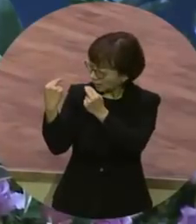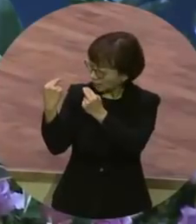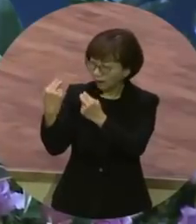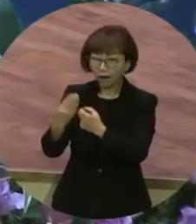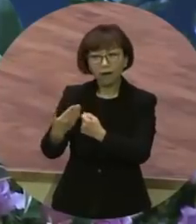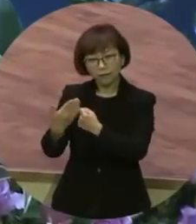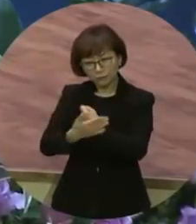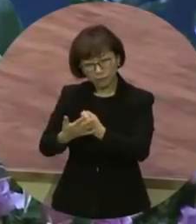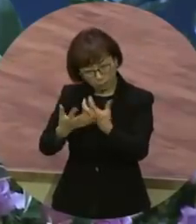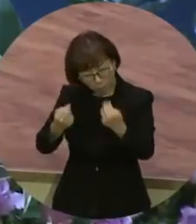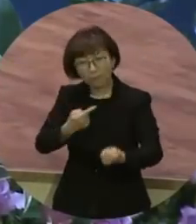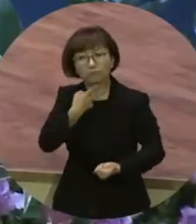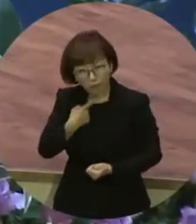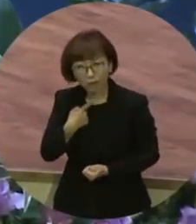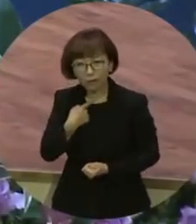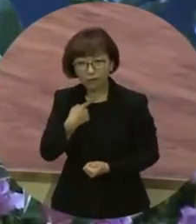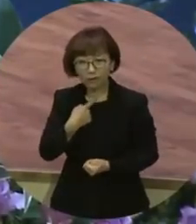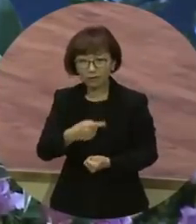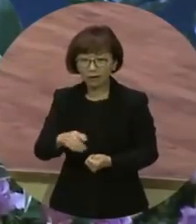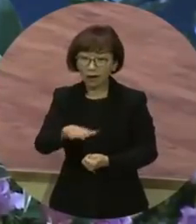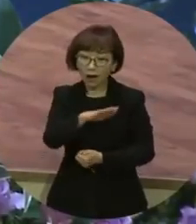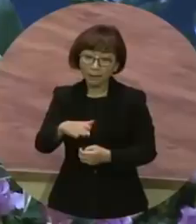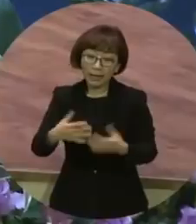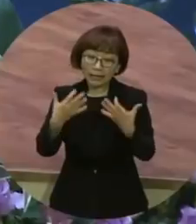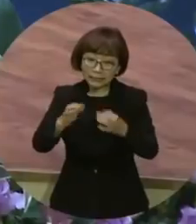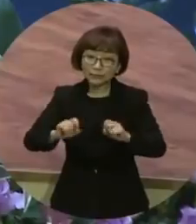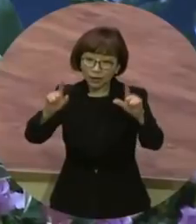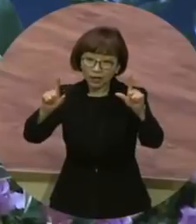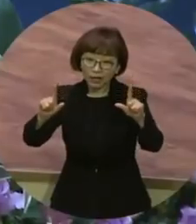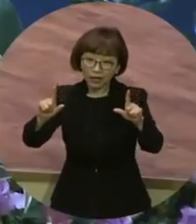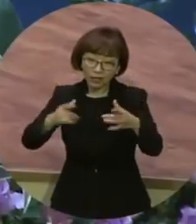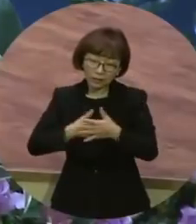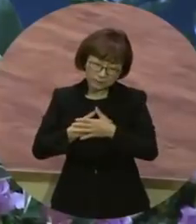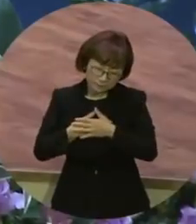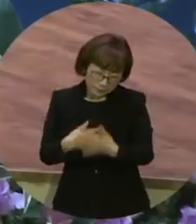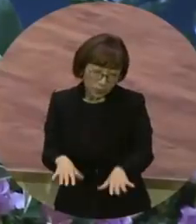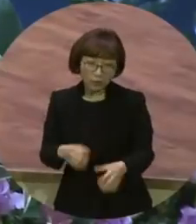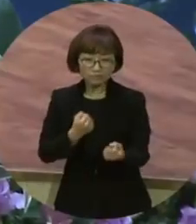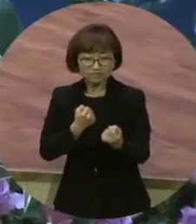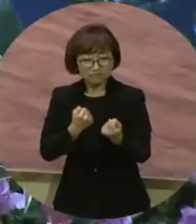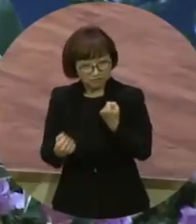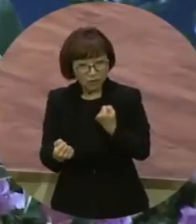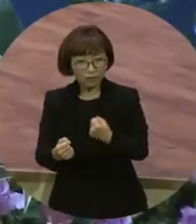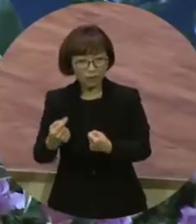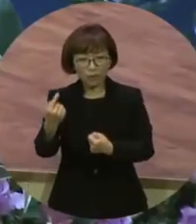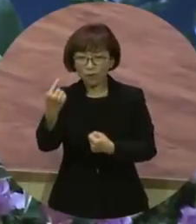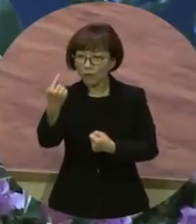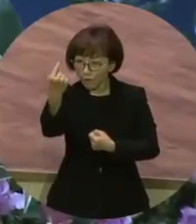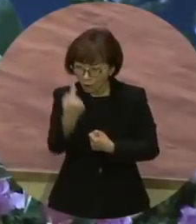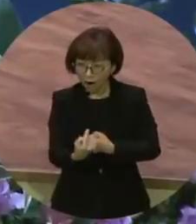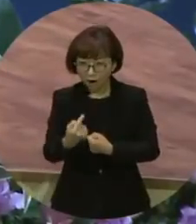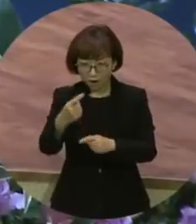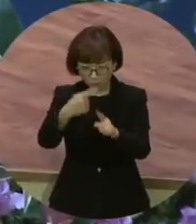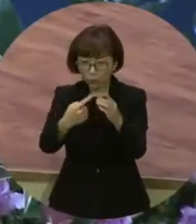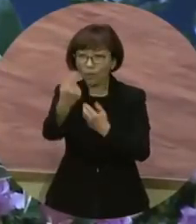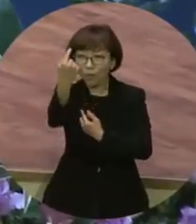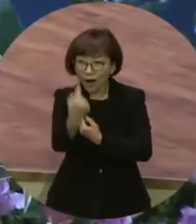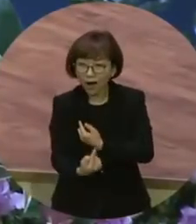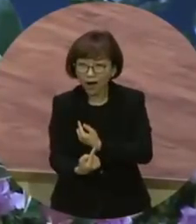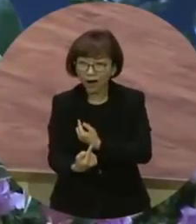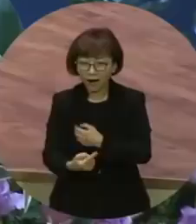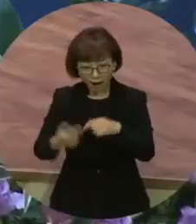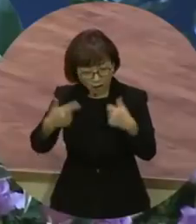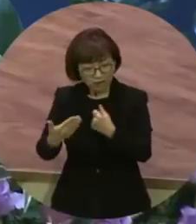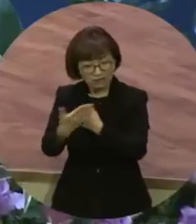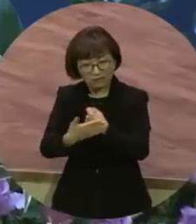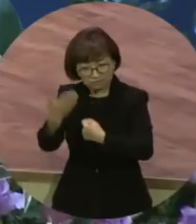적어도 금요일 이 시간에 피곤한 몸을 이끌고 교통지옥을 뚫고 이 자리에 앉아계신 성도님들은 최소 10번 이상 아니면